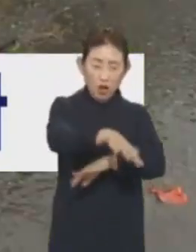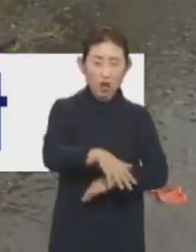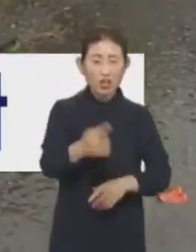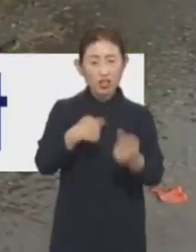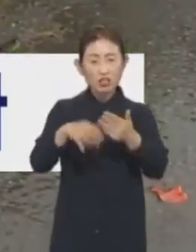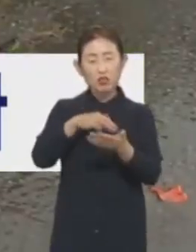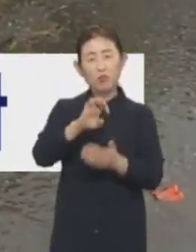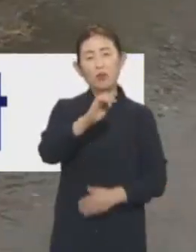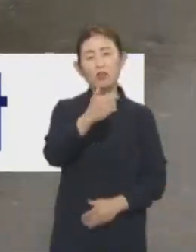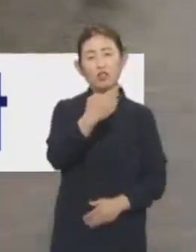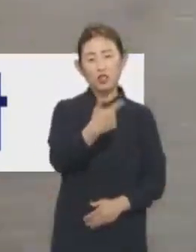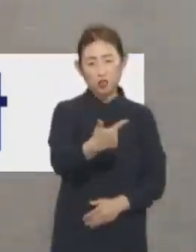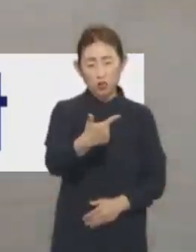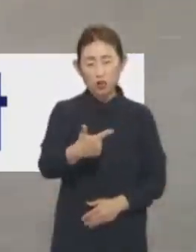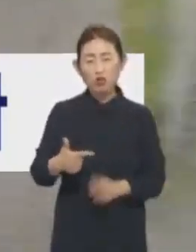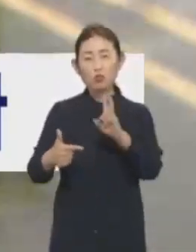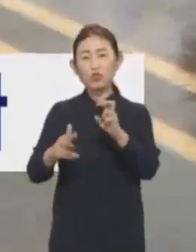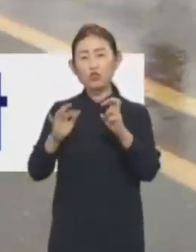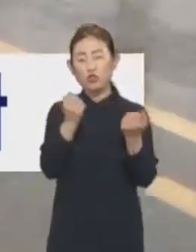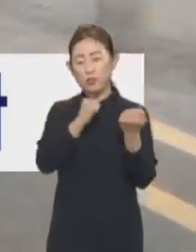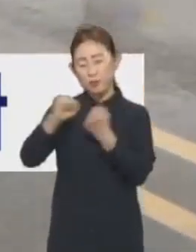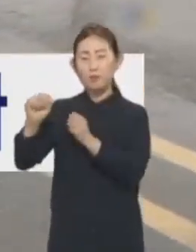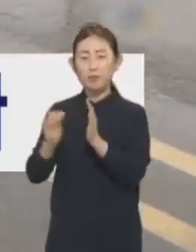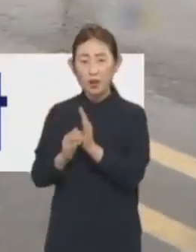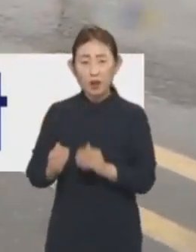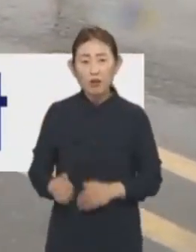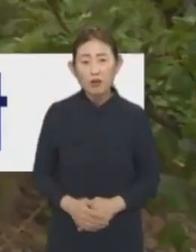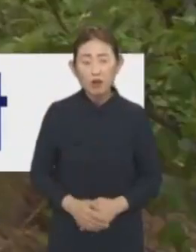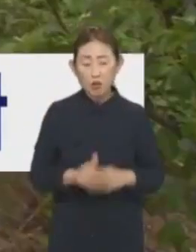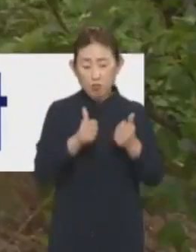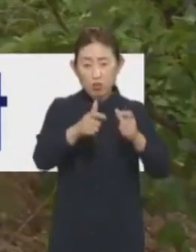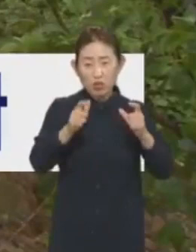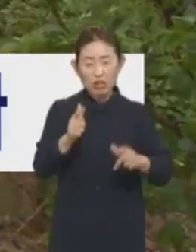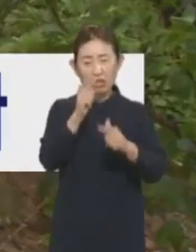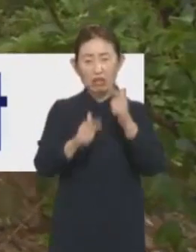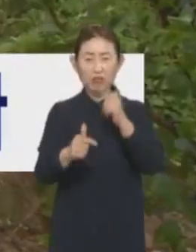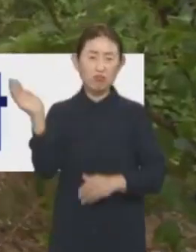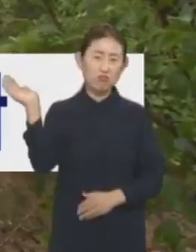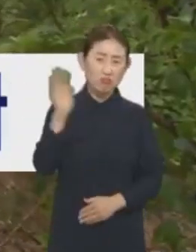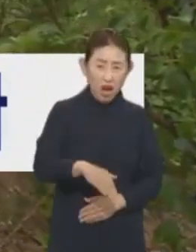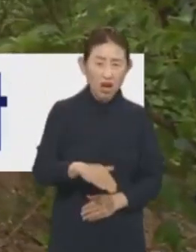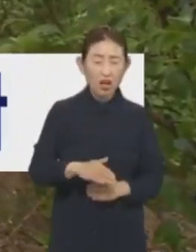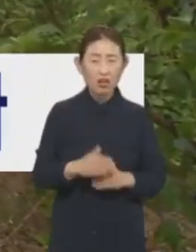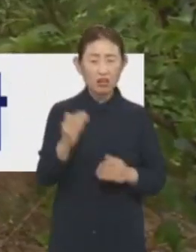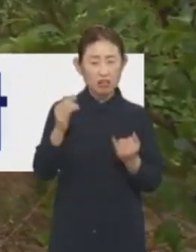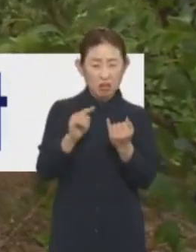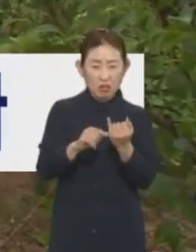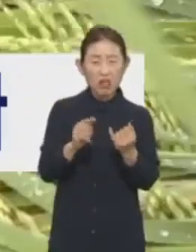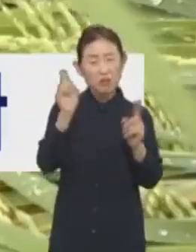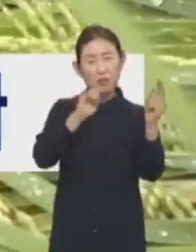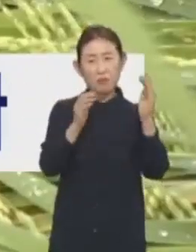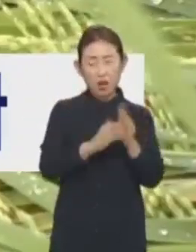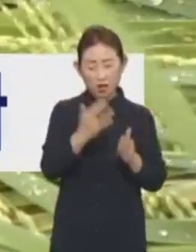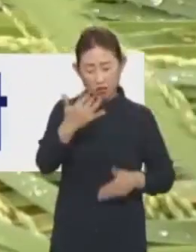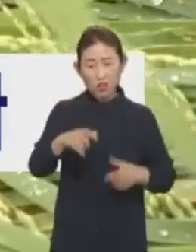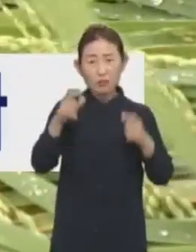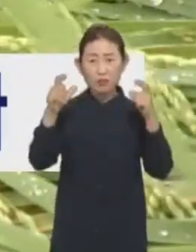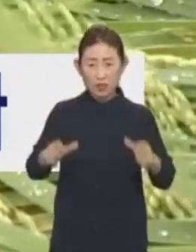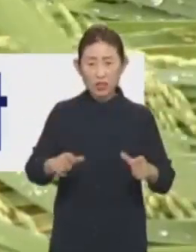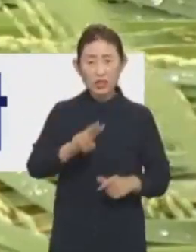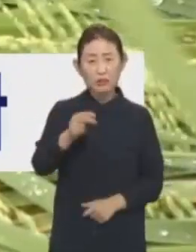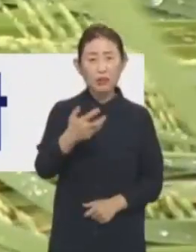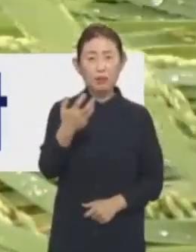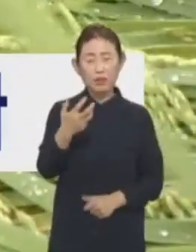46건이 접수됐고 22명이 대피했습니다 부여에서 나무가 쓰러지면서 30대 여성이 다쳤고 충남도네에서